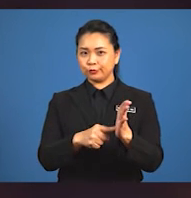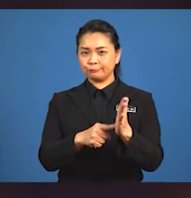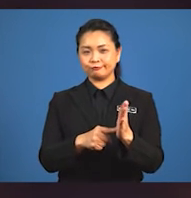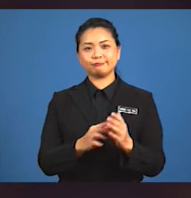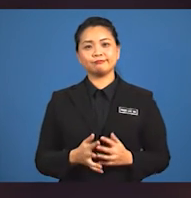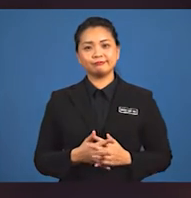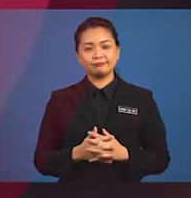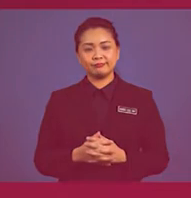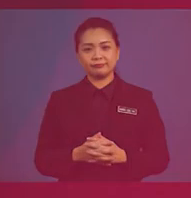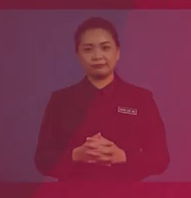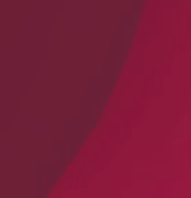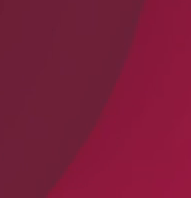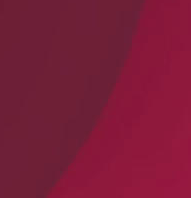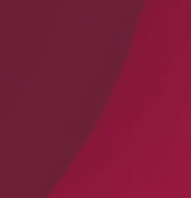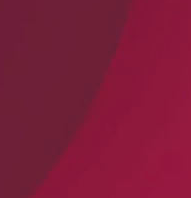skrin.